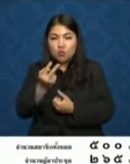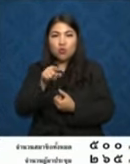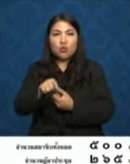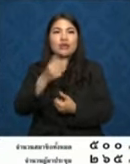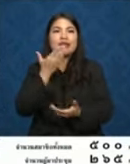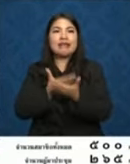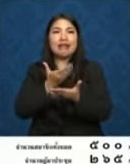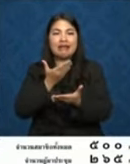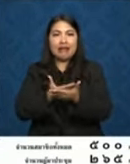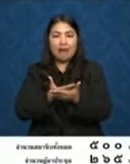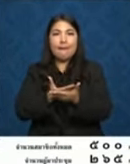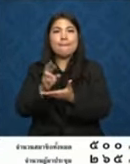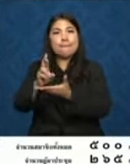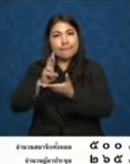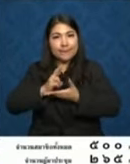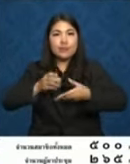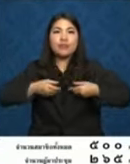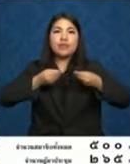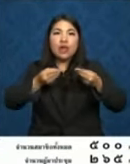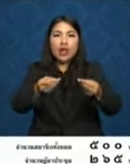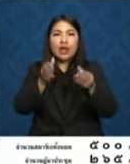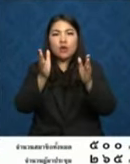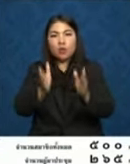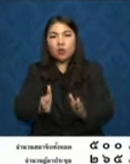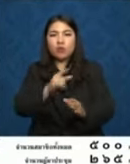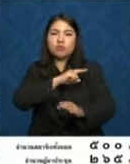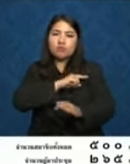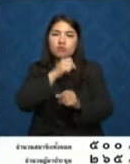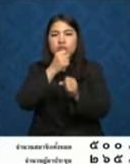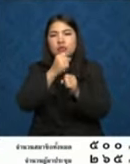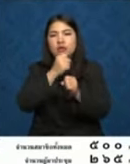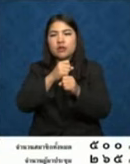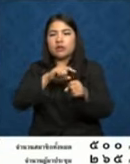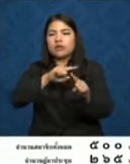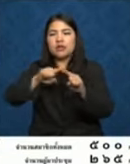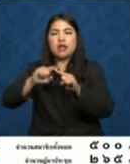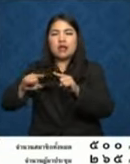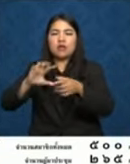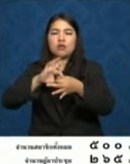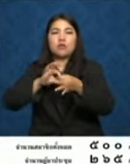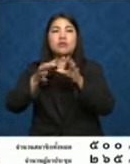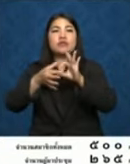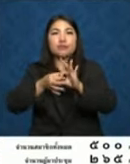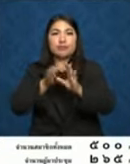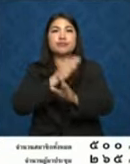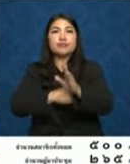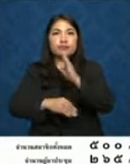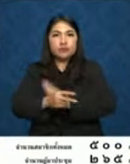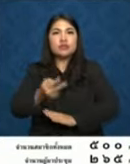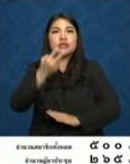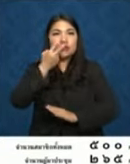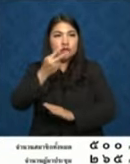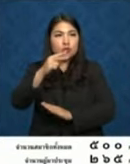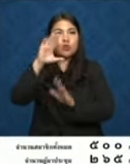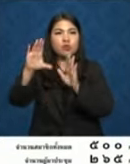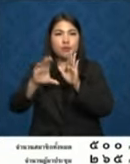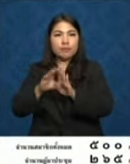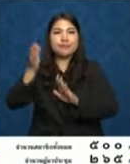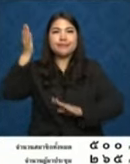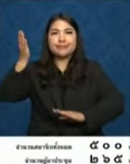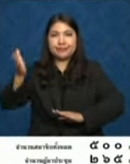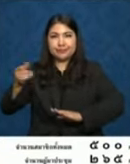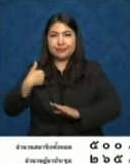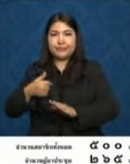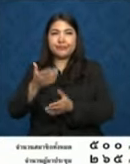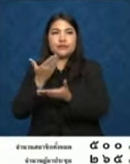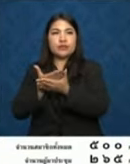าบุคลากรและสมาคมกีฬาแห่งประเทศไทยพ.ศ.2565ท่านประธานจะเห็นนะครับจากสไลด์คือเงินรางวัล